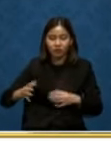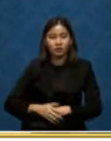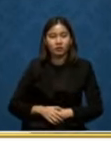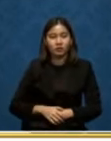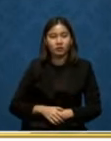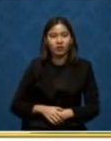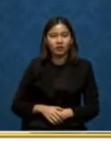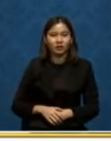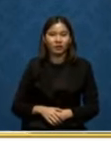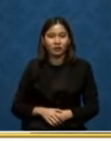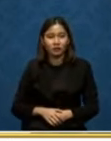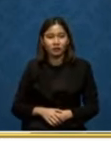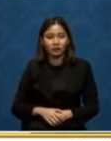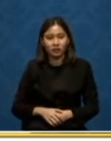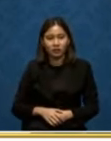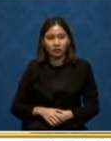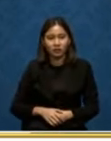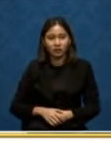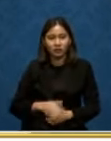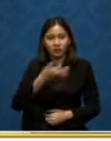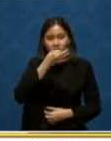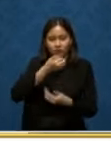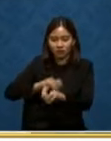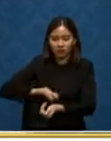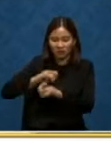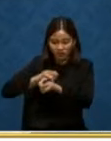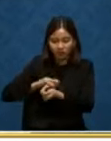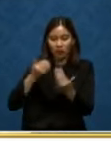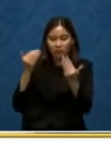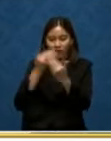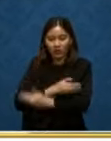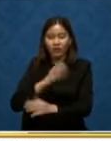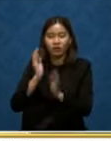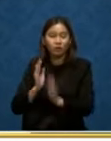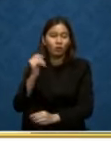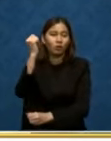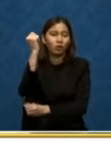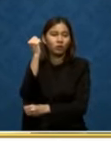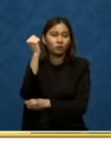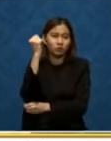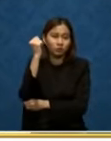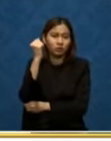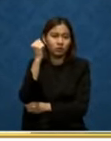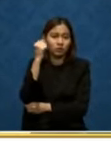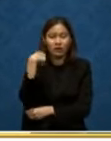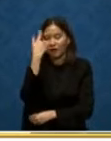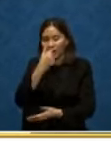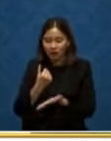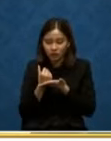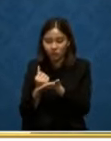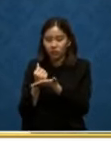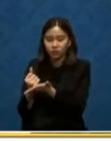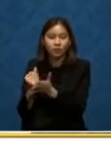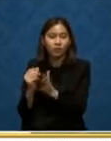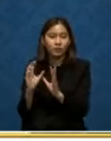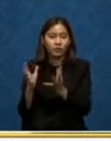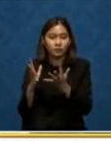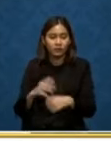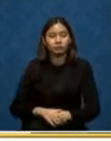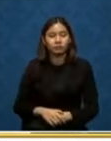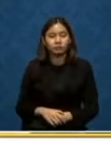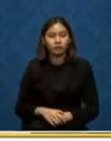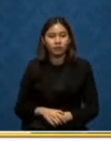ชาวเกษตรกรจะเป็นผู้เป็นคนจนแทนพี่น้องที่ไร้ที่พึ่งอยู่ณปัจจุบันเพราะงั้น